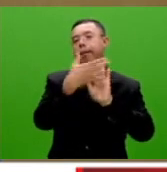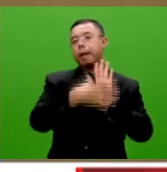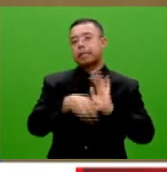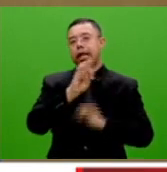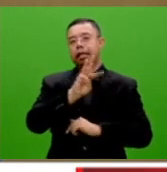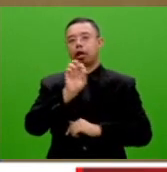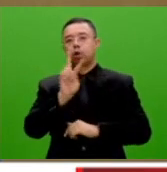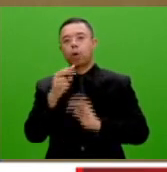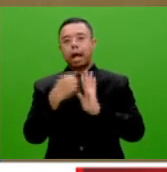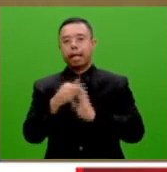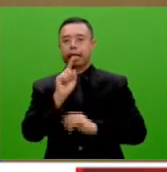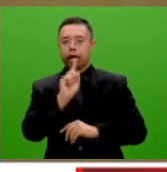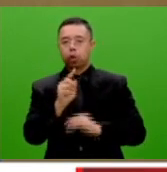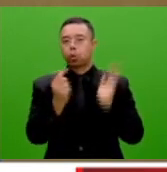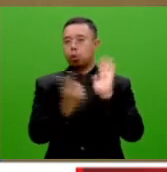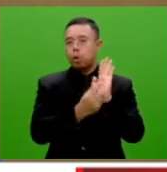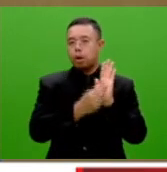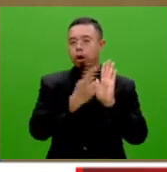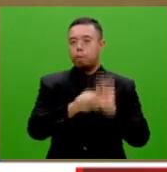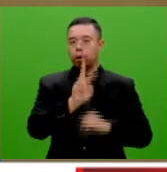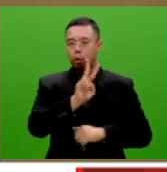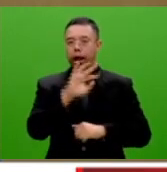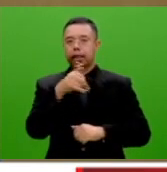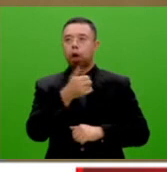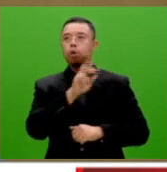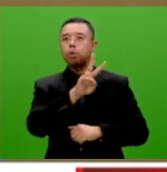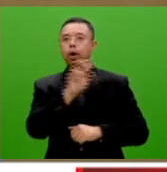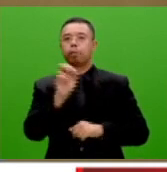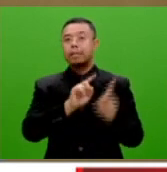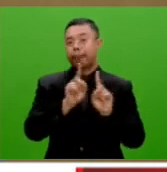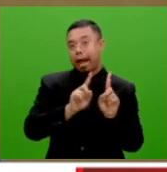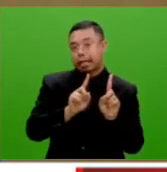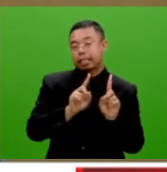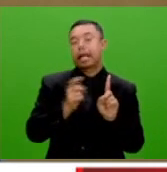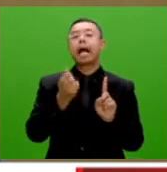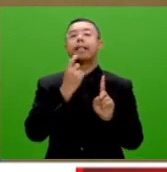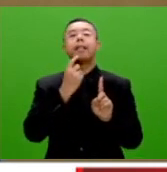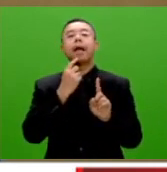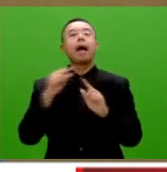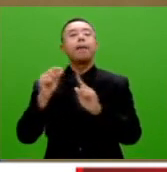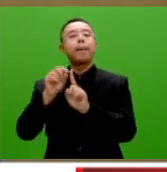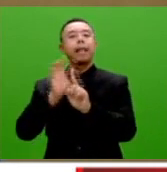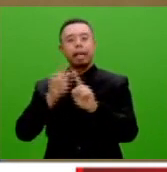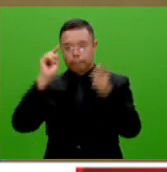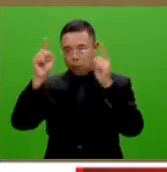32 ayat 1 Undang-Undang Nomor 2 tahun 2011 tentang partai